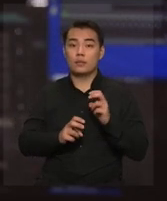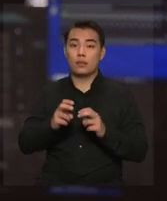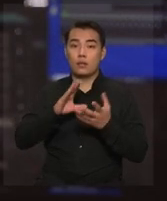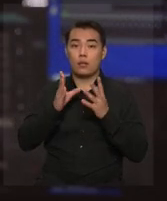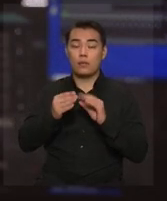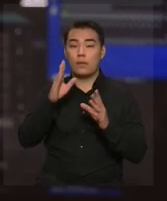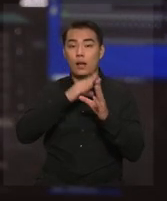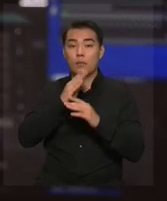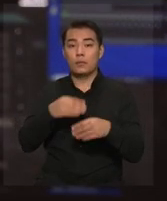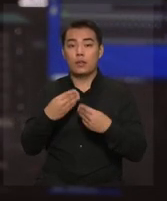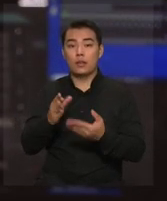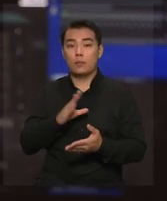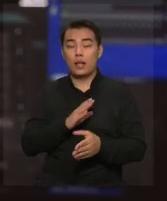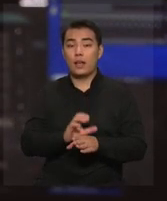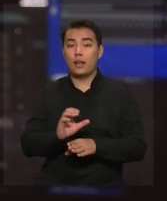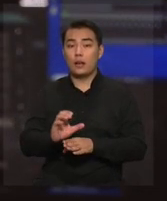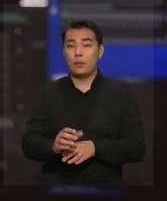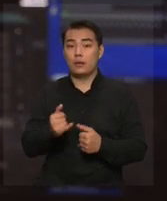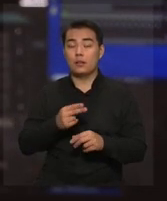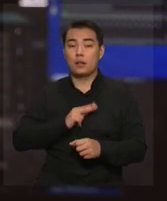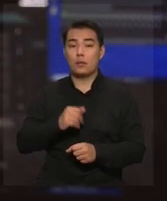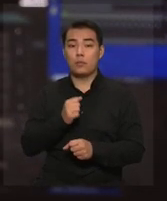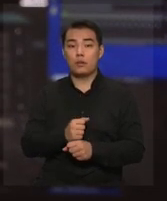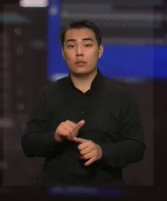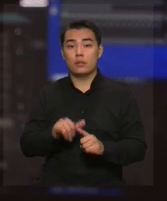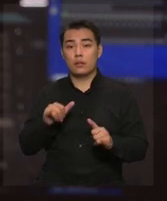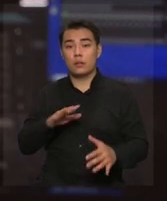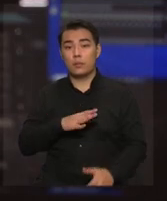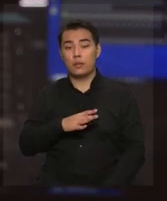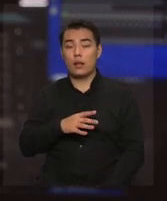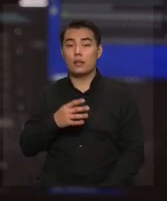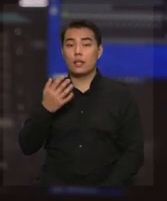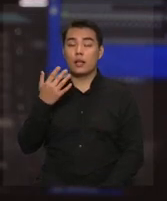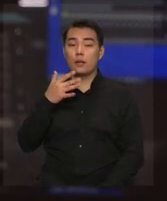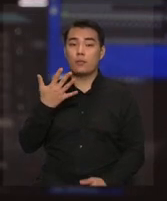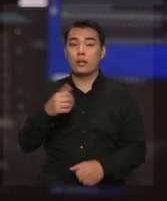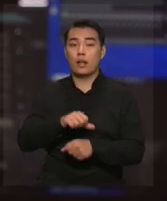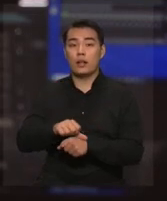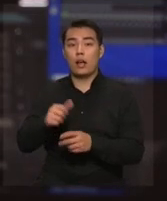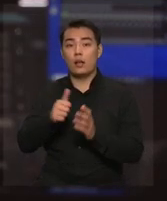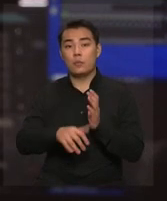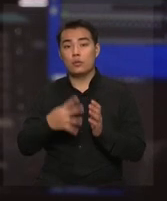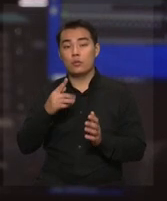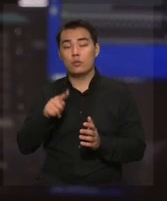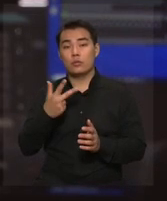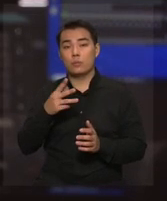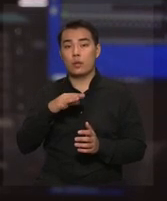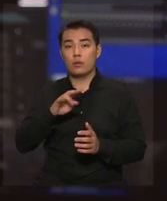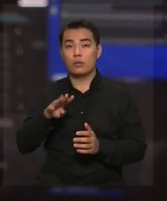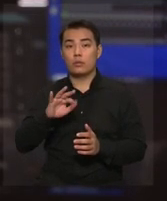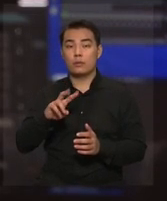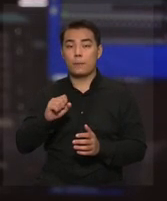түсуге мүмкіндік берді. Экспорттық әлеуетімізді де арттырды. Сыртқа 64,3 миллион тонна мұнай,